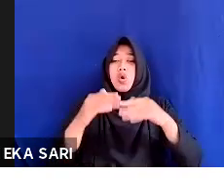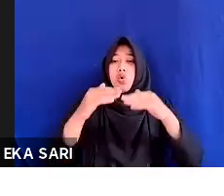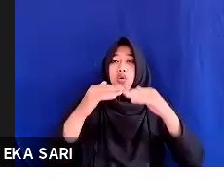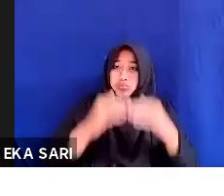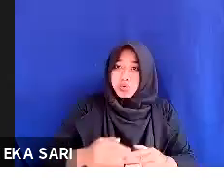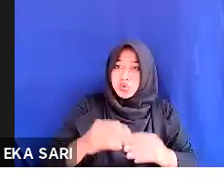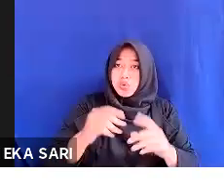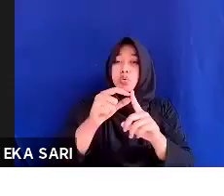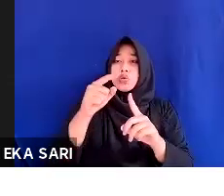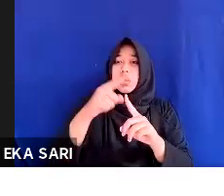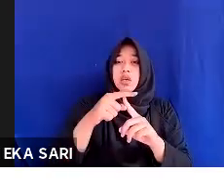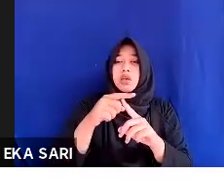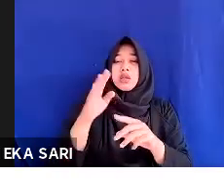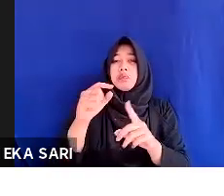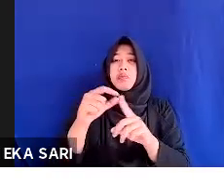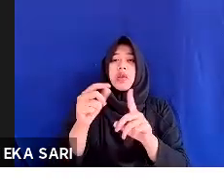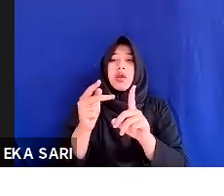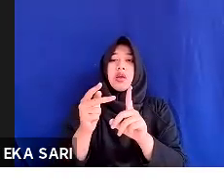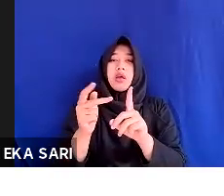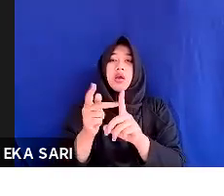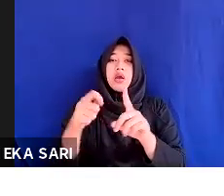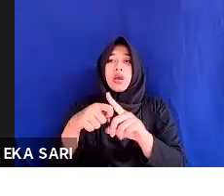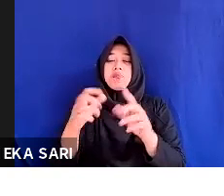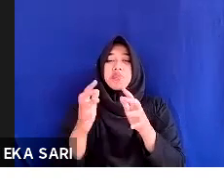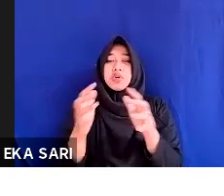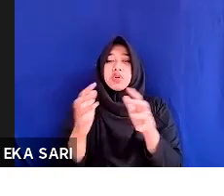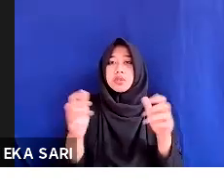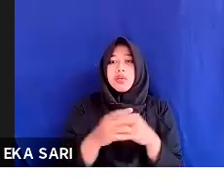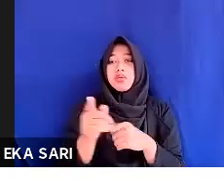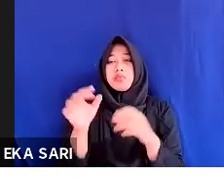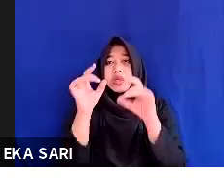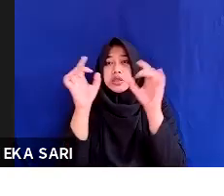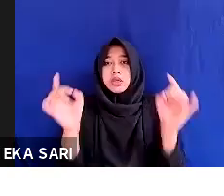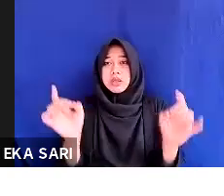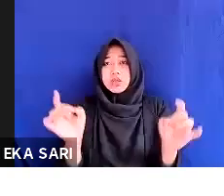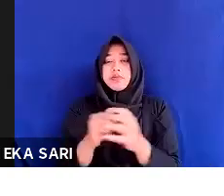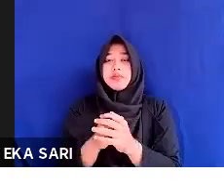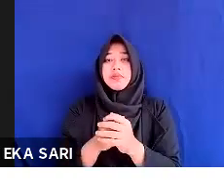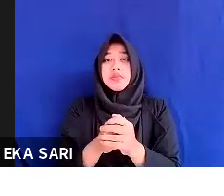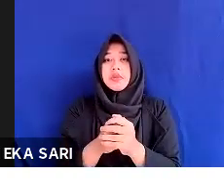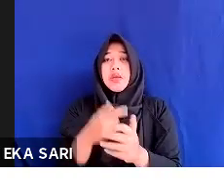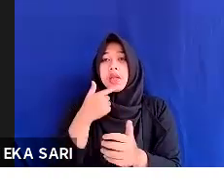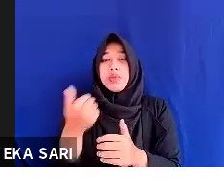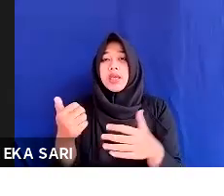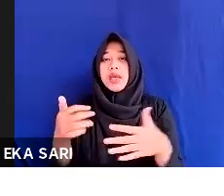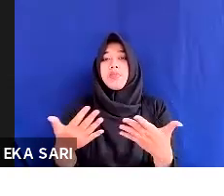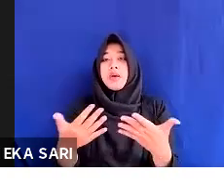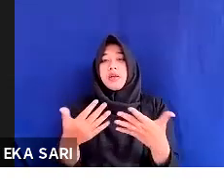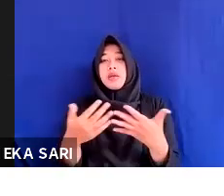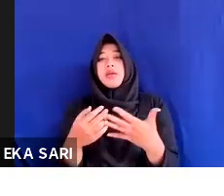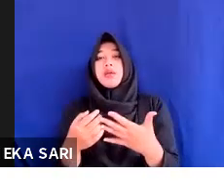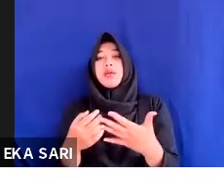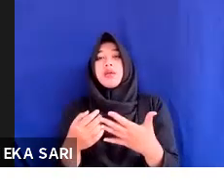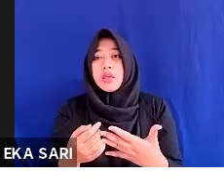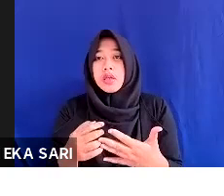juga, ini yang biru-biru ini jadi macam-macam lah ya. Dan paling penting adalah employment,